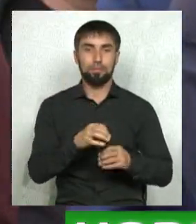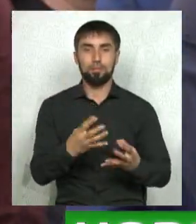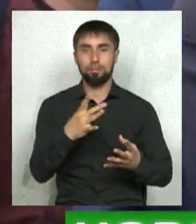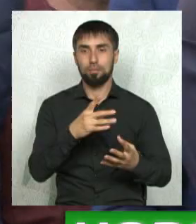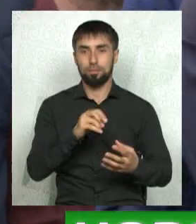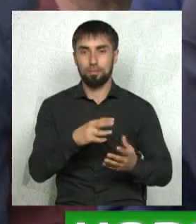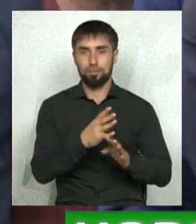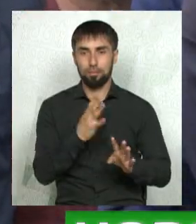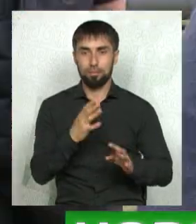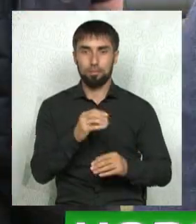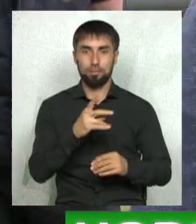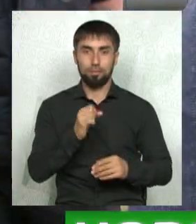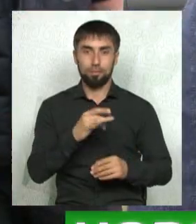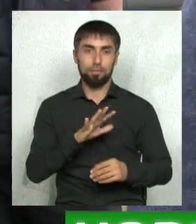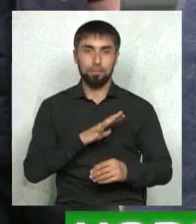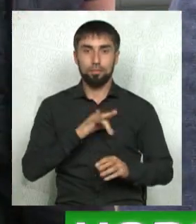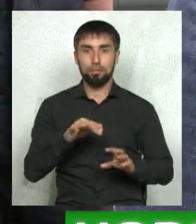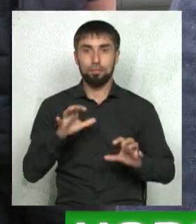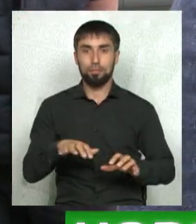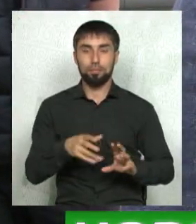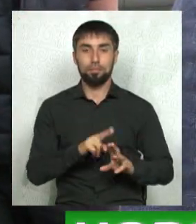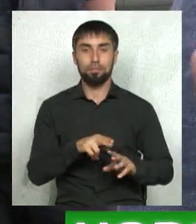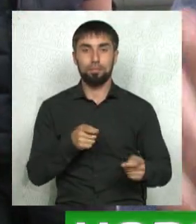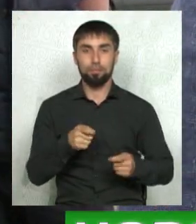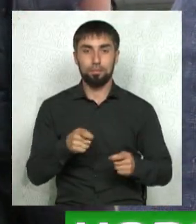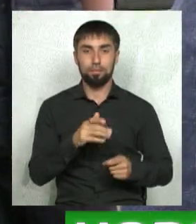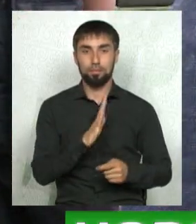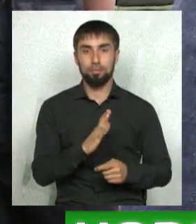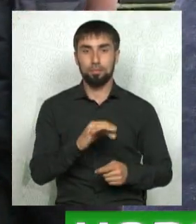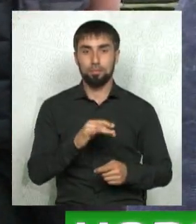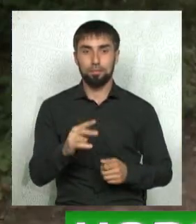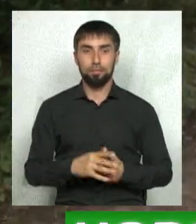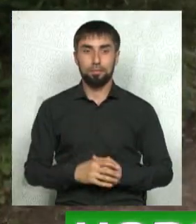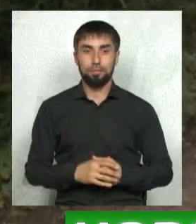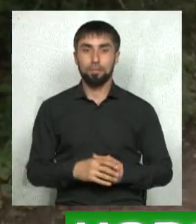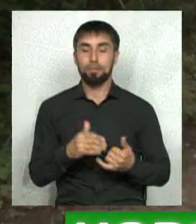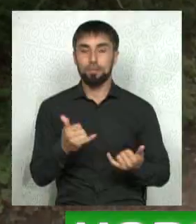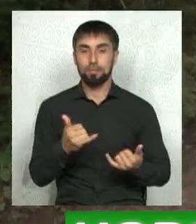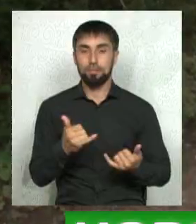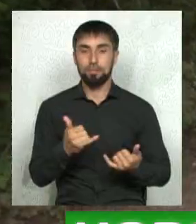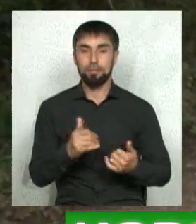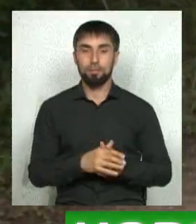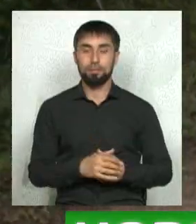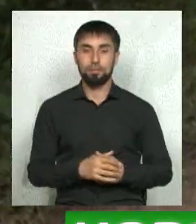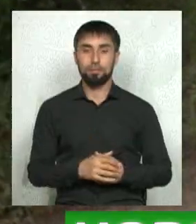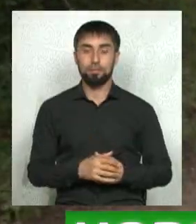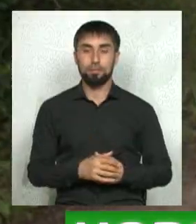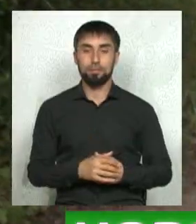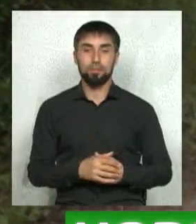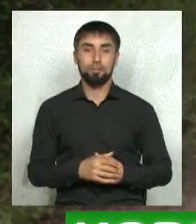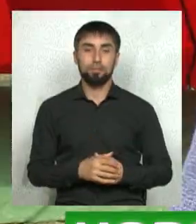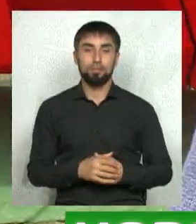год участником экоакции бывает и председатель правительства региона Владимир Сластенин. Сегодня День эколога, и